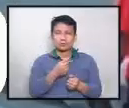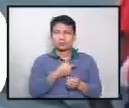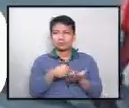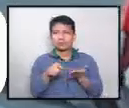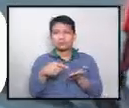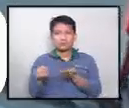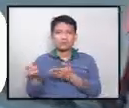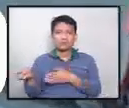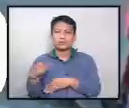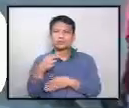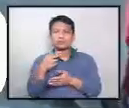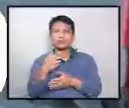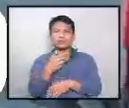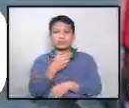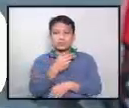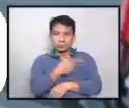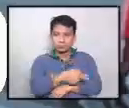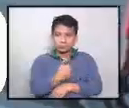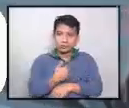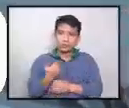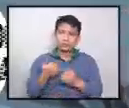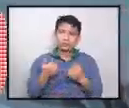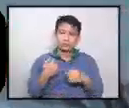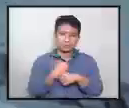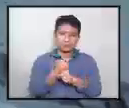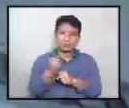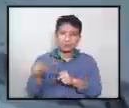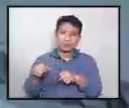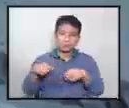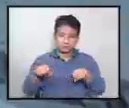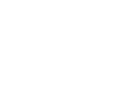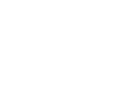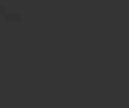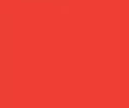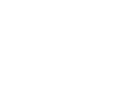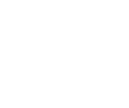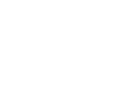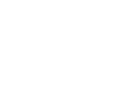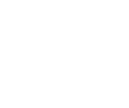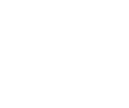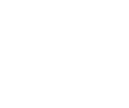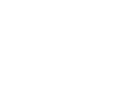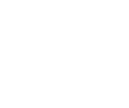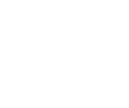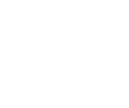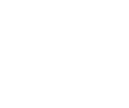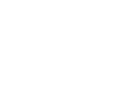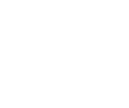gastos ng kanilang pagpapagamot at pagpapaayos sa bike at sa motor.